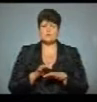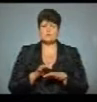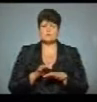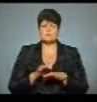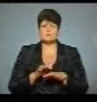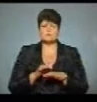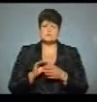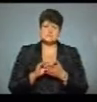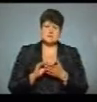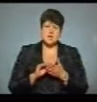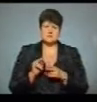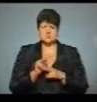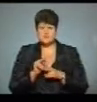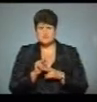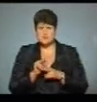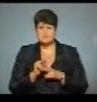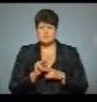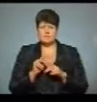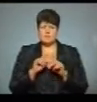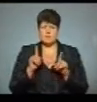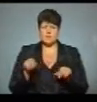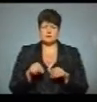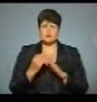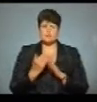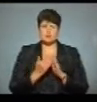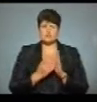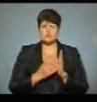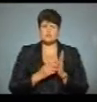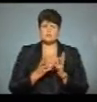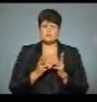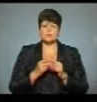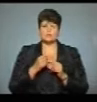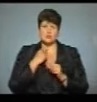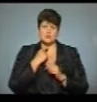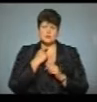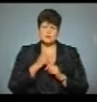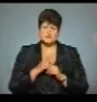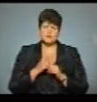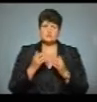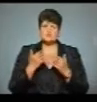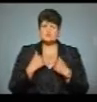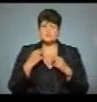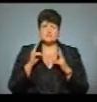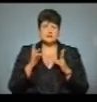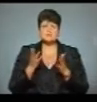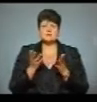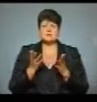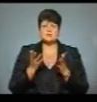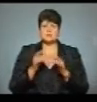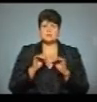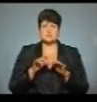чи то запис, чи то виправлення в бланках протоколів про підрахунки голосів. Оскільки нам невідомо, які саме вони